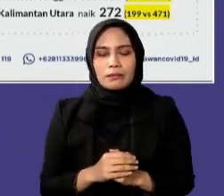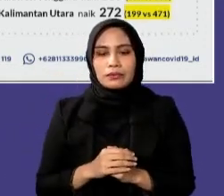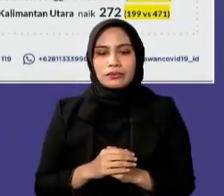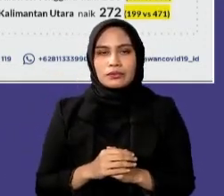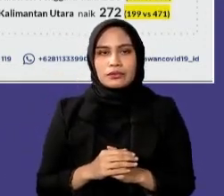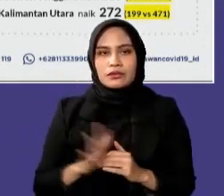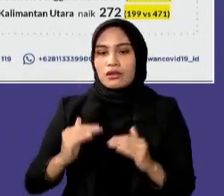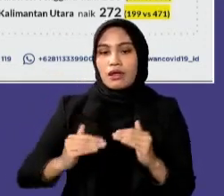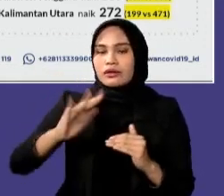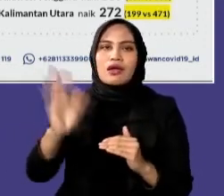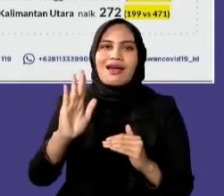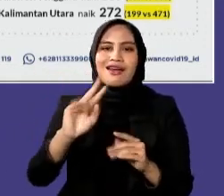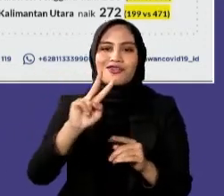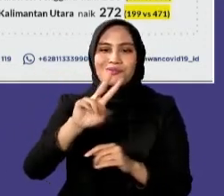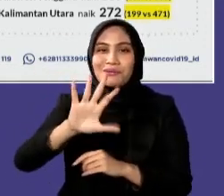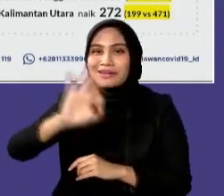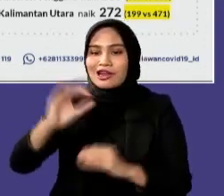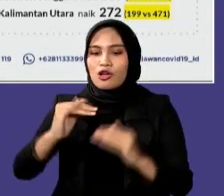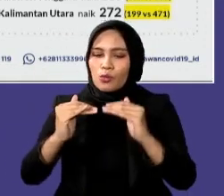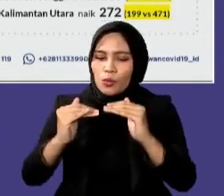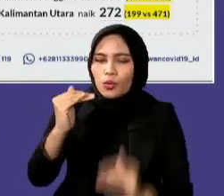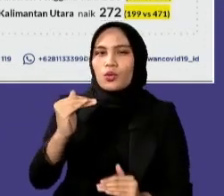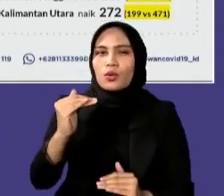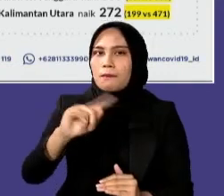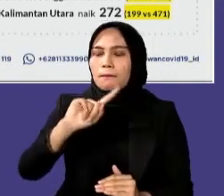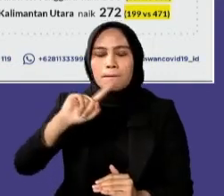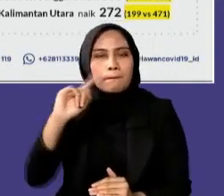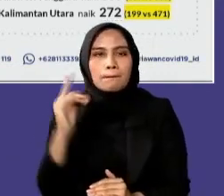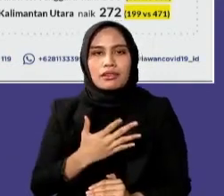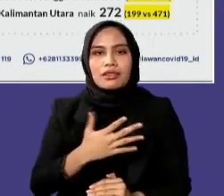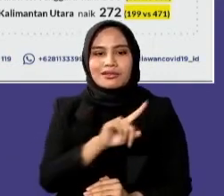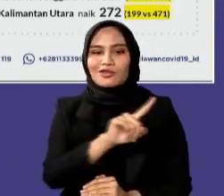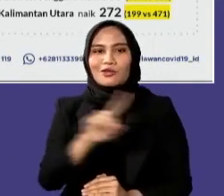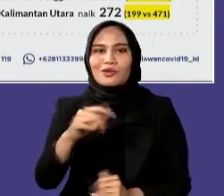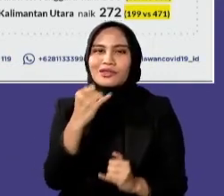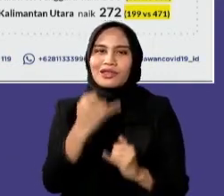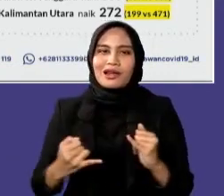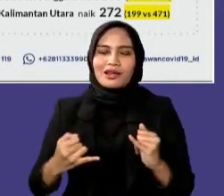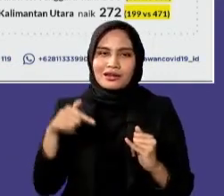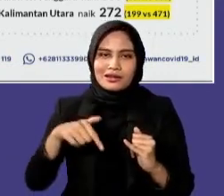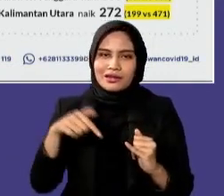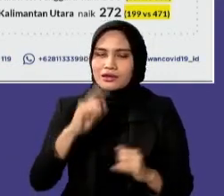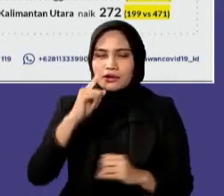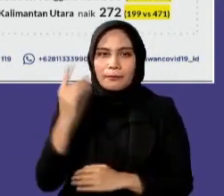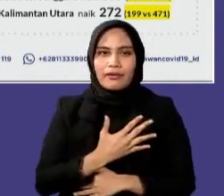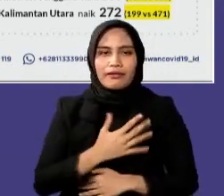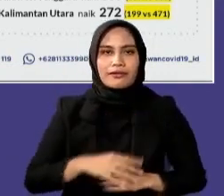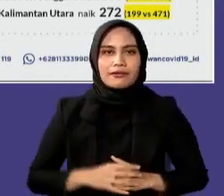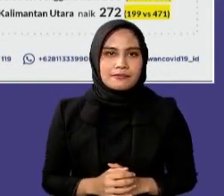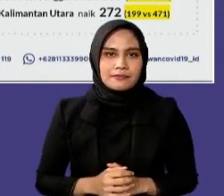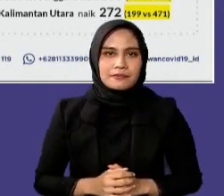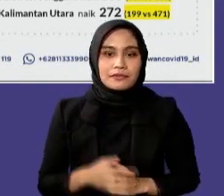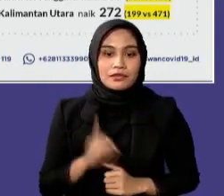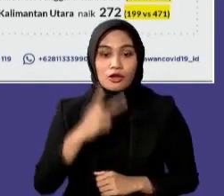adalah penurunan terdrastis yang pernah terjadi dalam kurun waktu s Minggu selama pandemi Jika